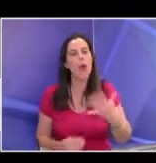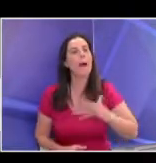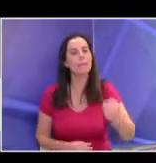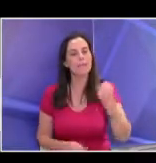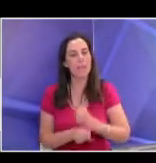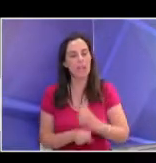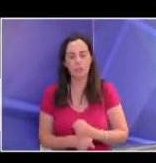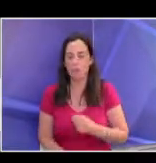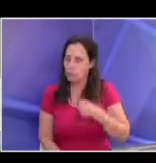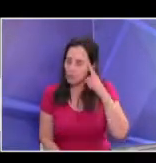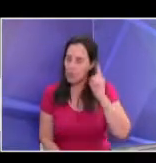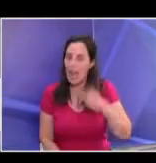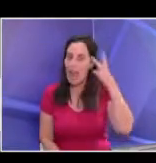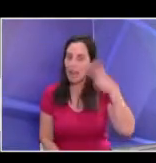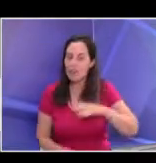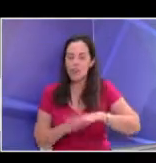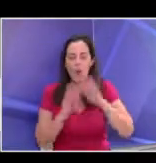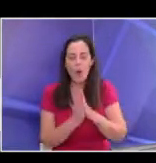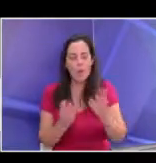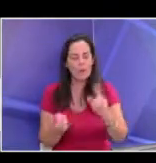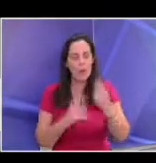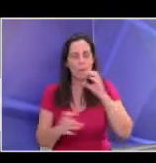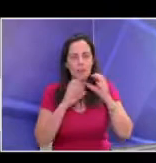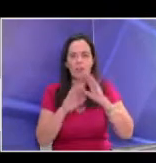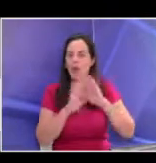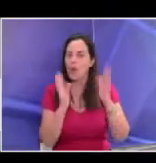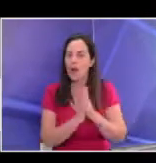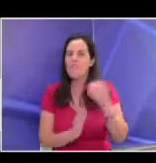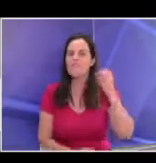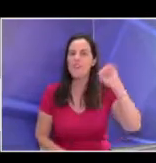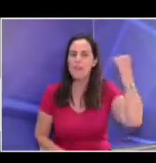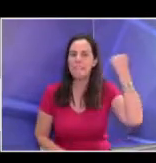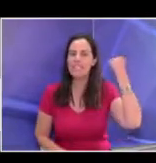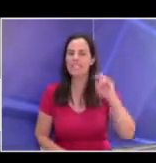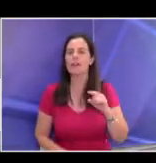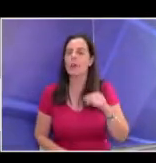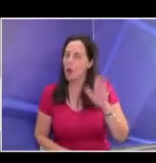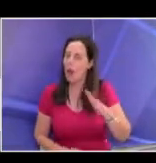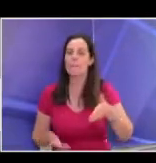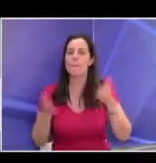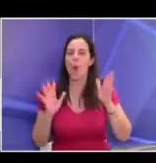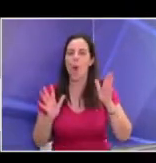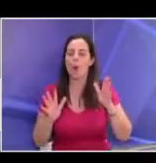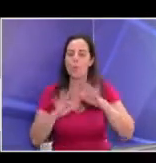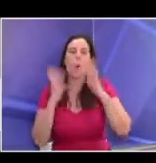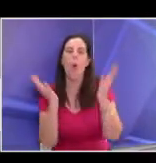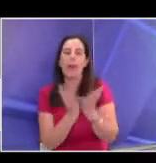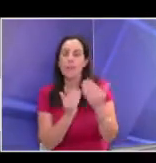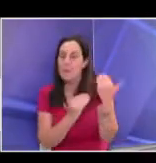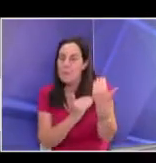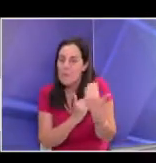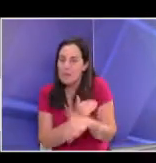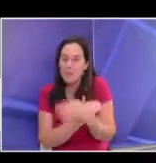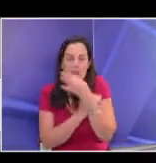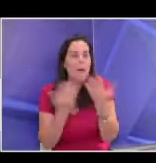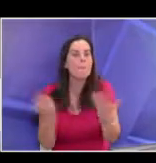חושבת שצריך גם להבין שכל השיח הזה בתקשורת וכל השיח המאוד פמיניסטי רדיקלי, הוא גם מאוד בועתי, ובסוף היום השאלה